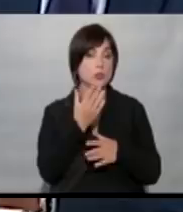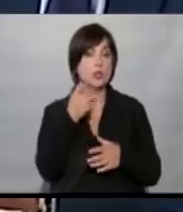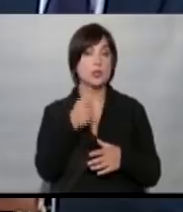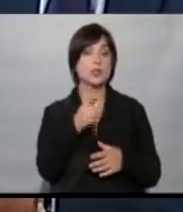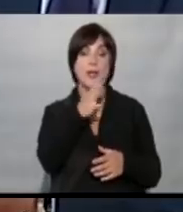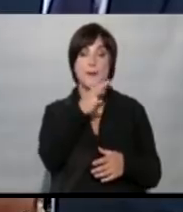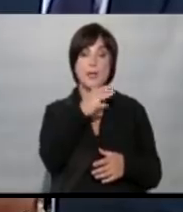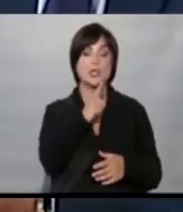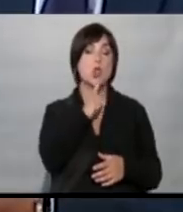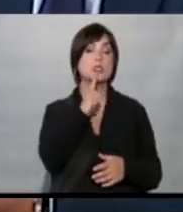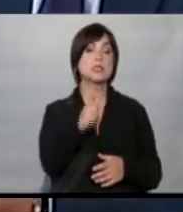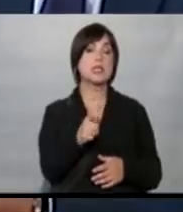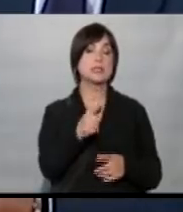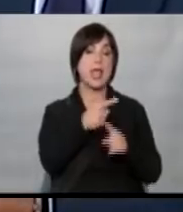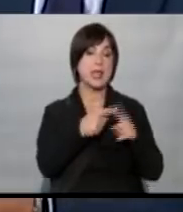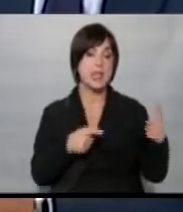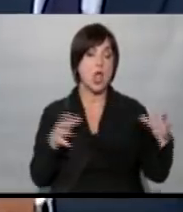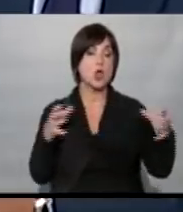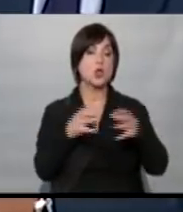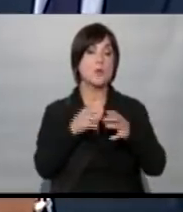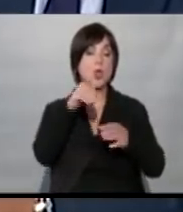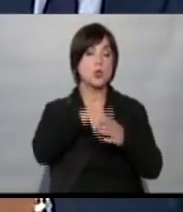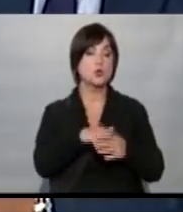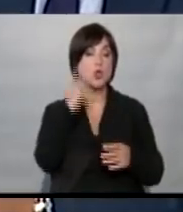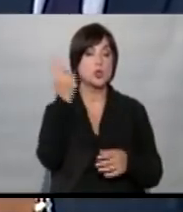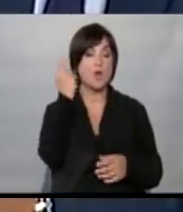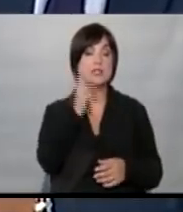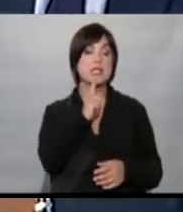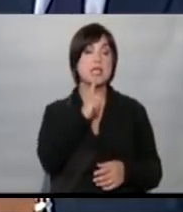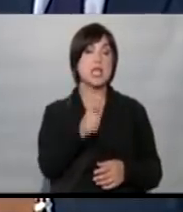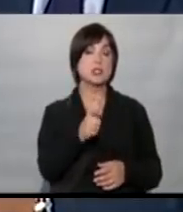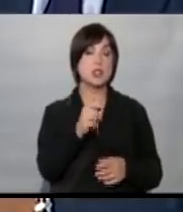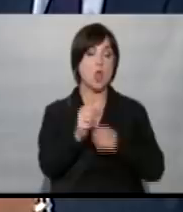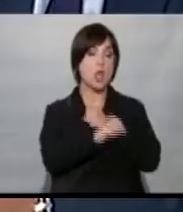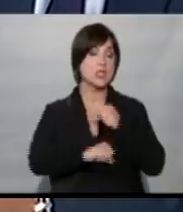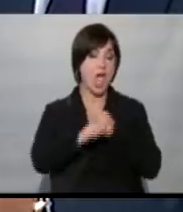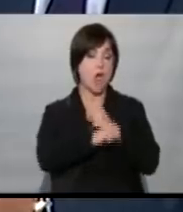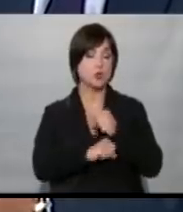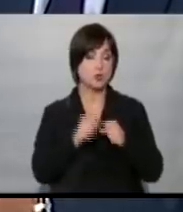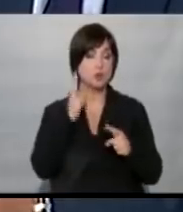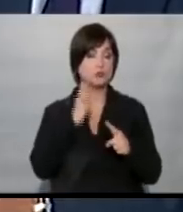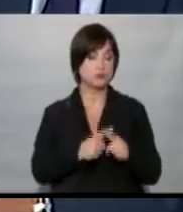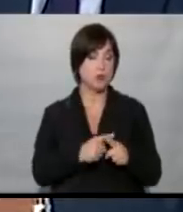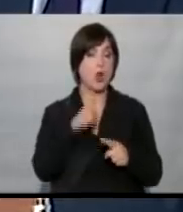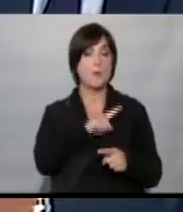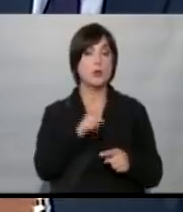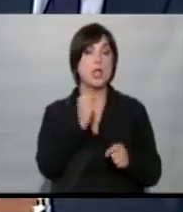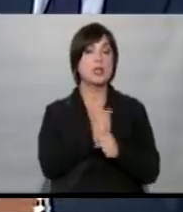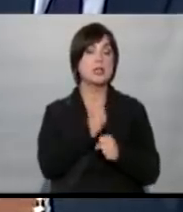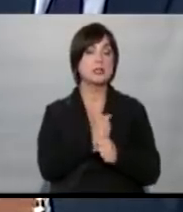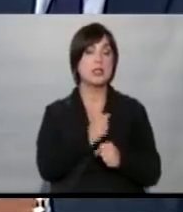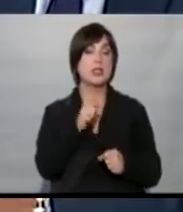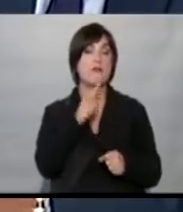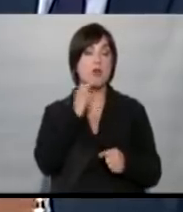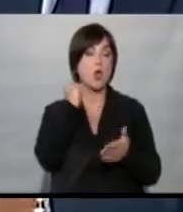дека македонскиот јазик е дел од групата на јужнословенски јазици. Тоа е научен факт кој што дури ни процесот на